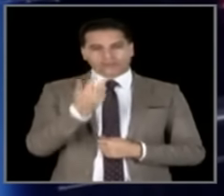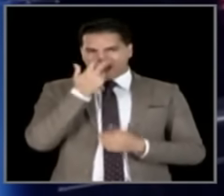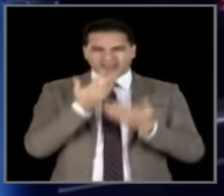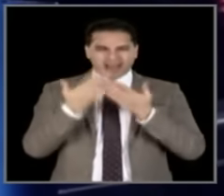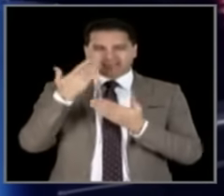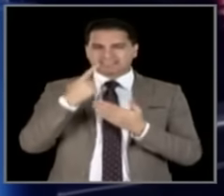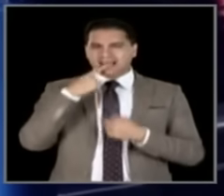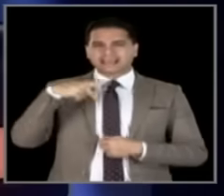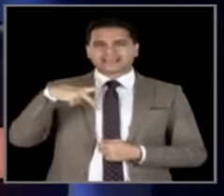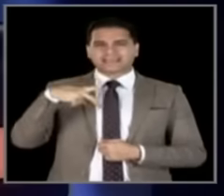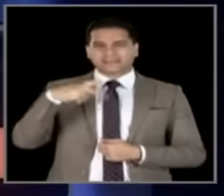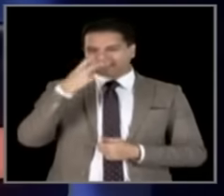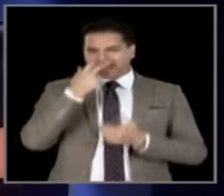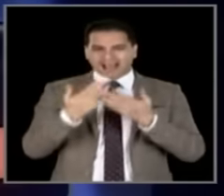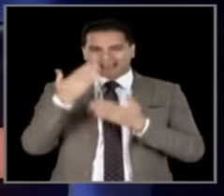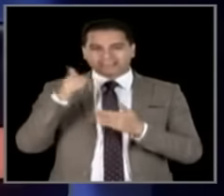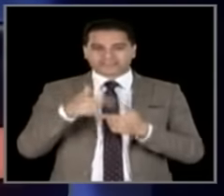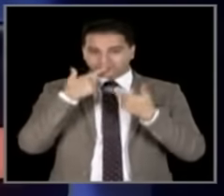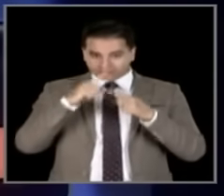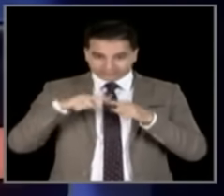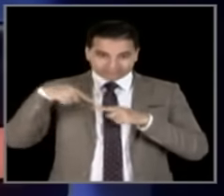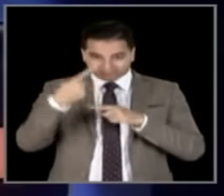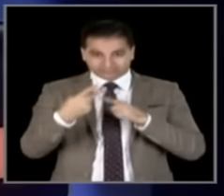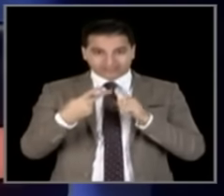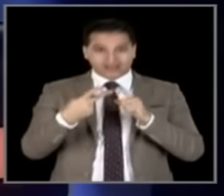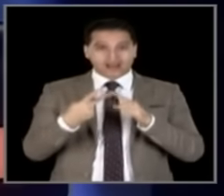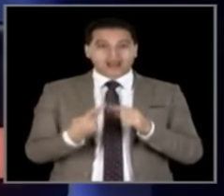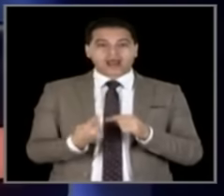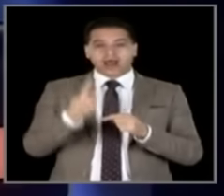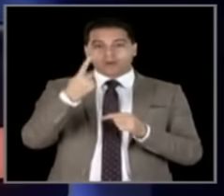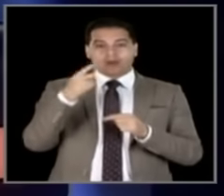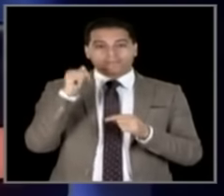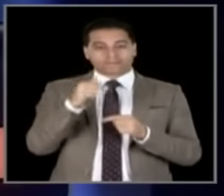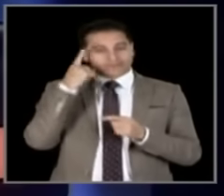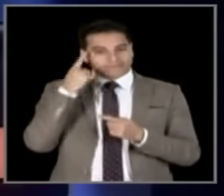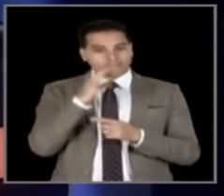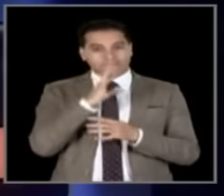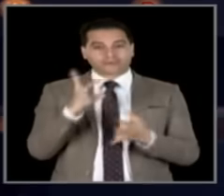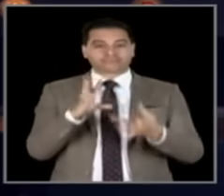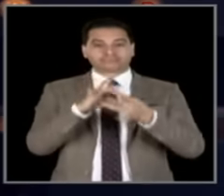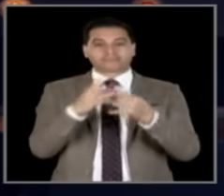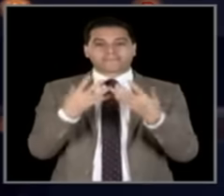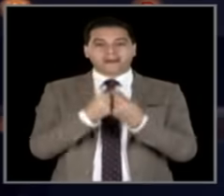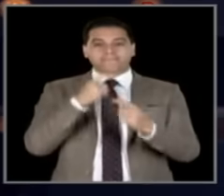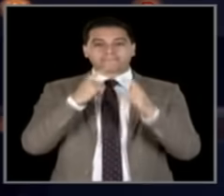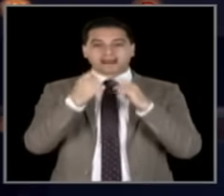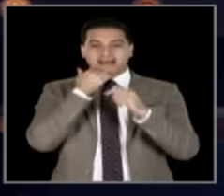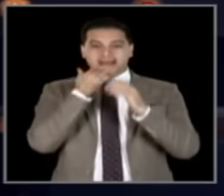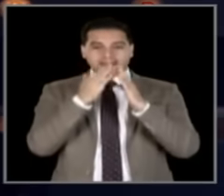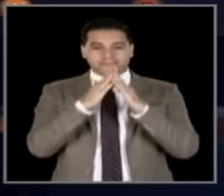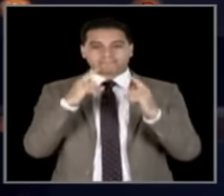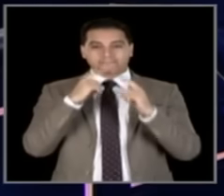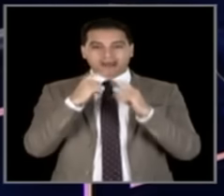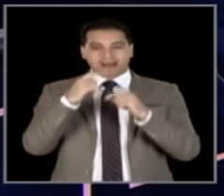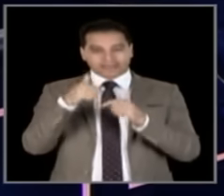الثمانينيات. فهل علينا معلناً عن انطلاق الموسم الأول بدعم وشراكة من البنك الأهلي المصري الذي